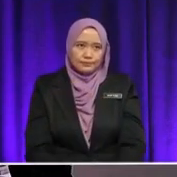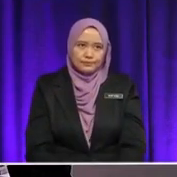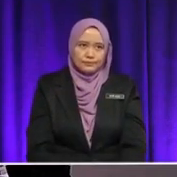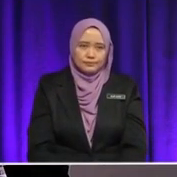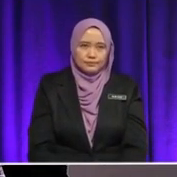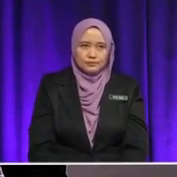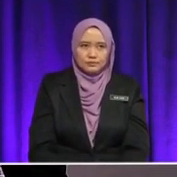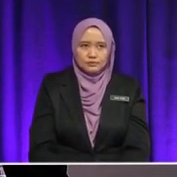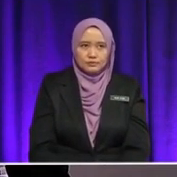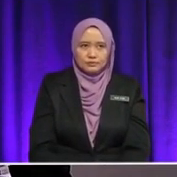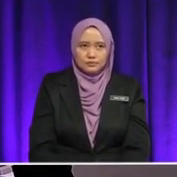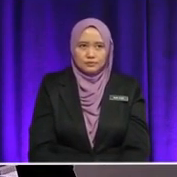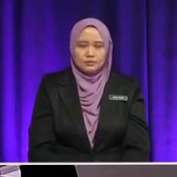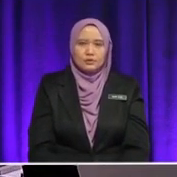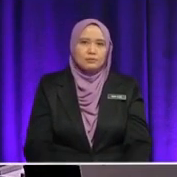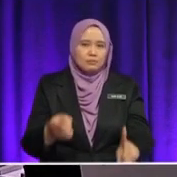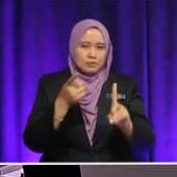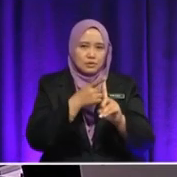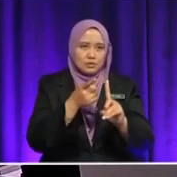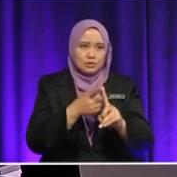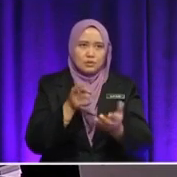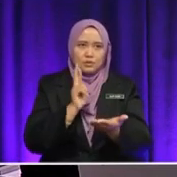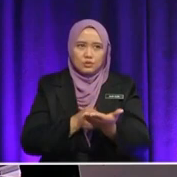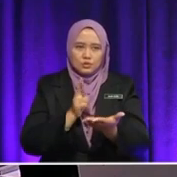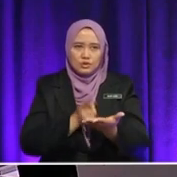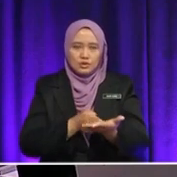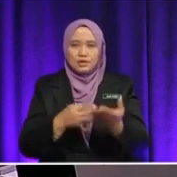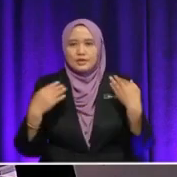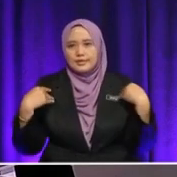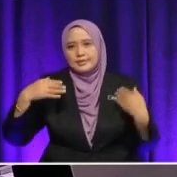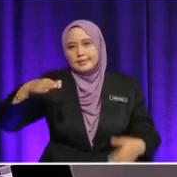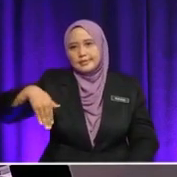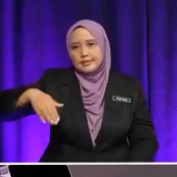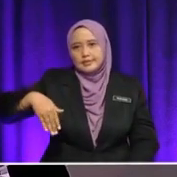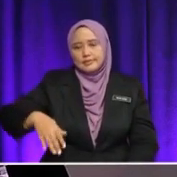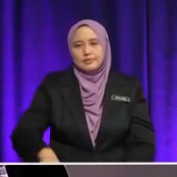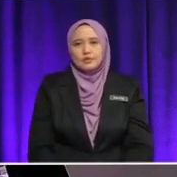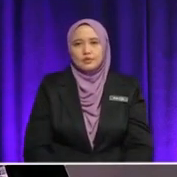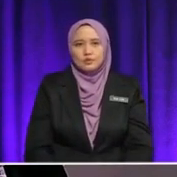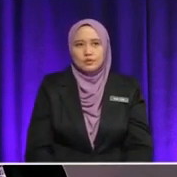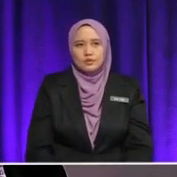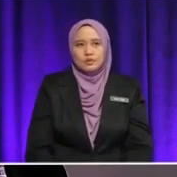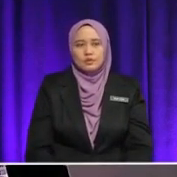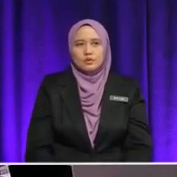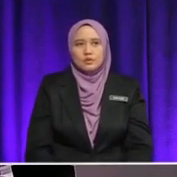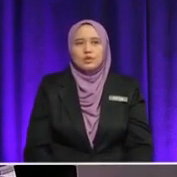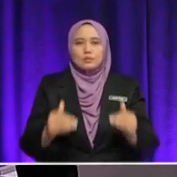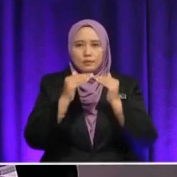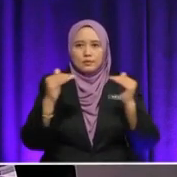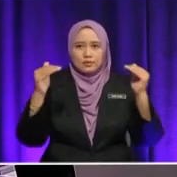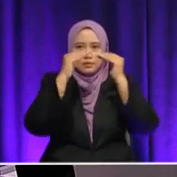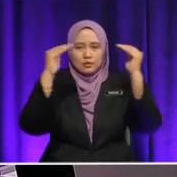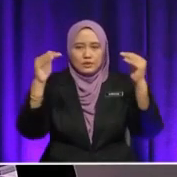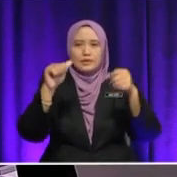maka secara ringkasnya rundingan sebelum penaraya umum ada tiga jaring kasih yang pertama adalah penumbuhan jawatankuasa punya